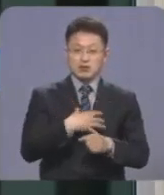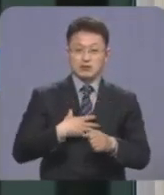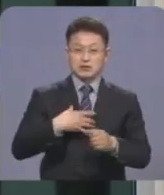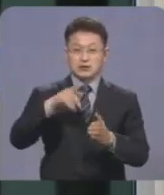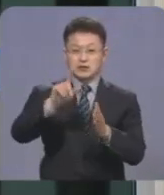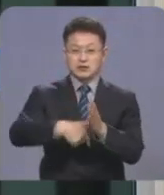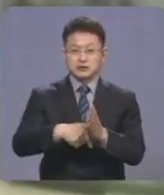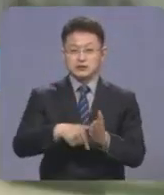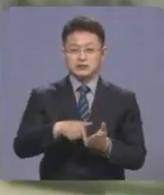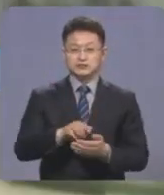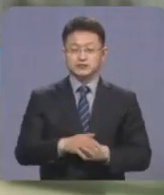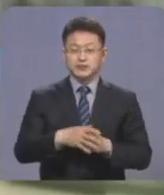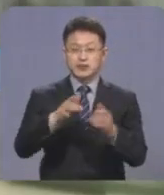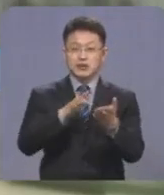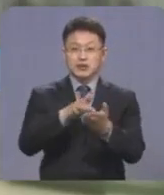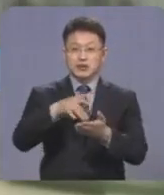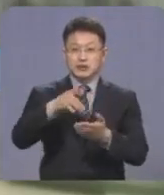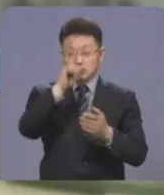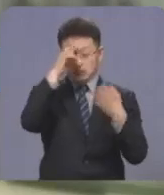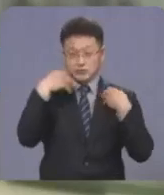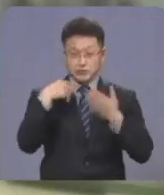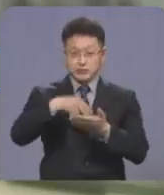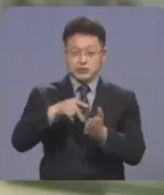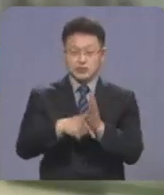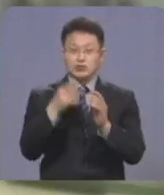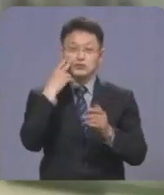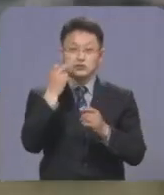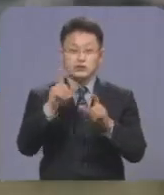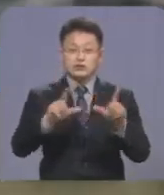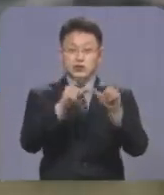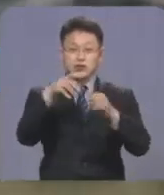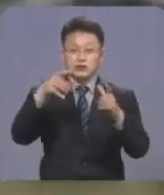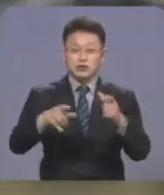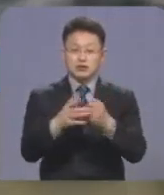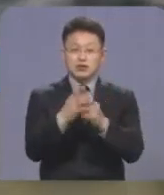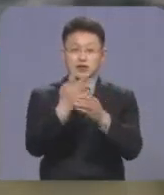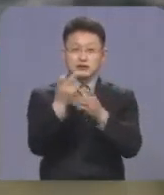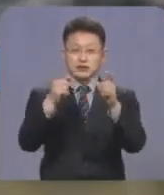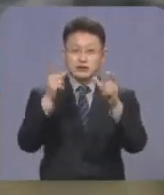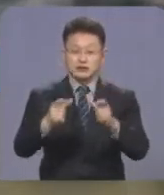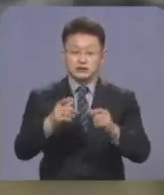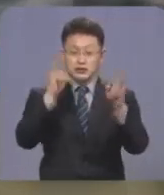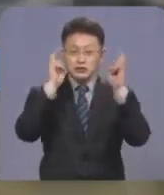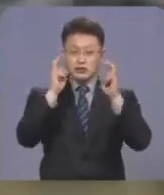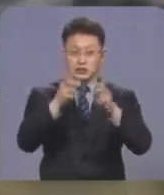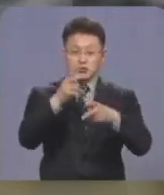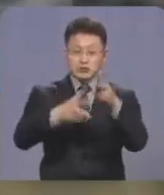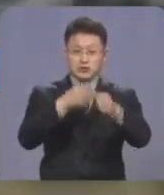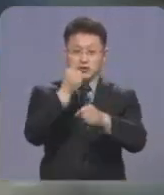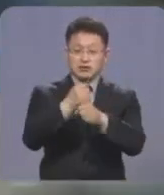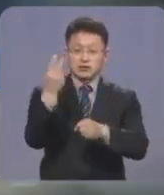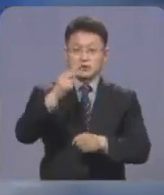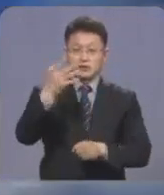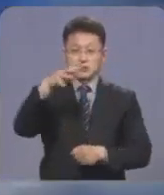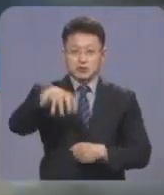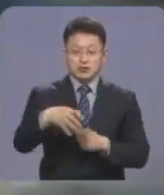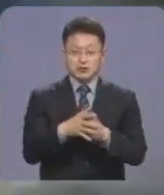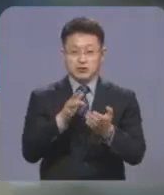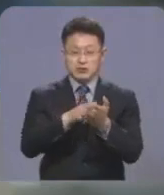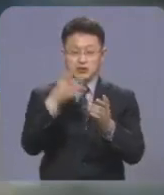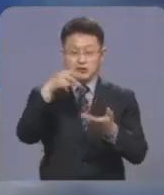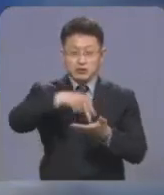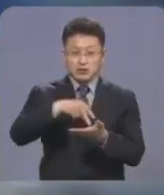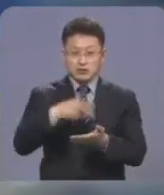대목입니다 방역당국은 울산과 생활권을 구매하는 양산지역 제조업체의 2천 400여 곳의 강혁 관리